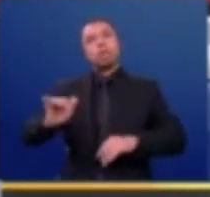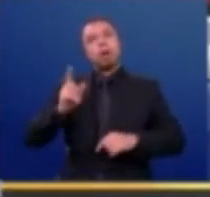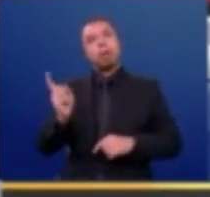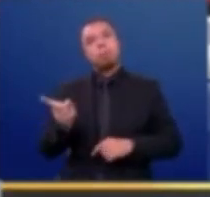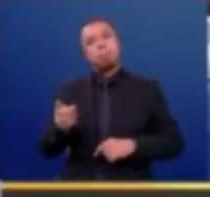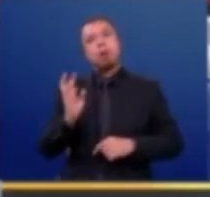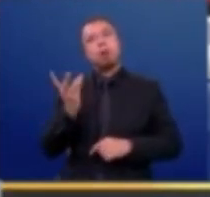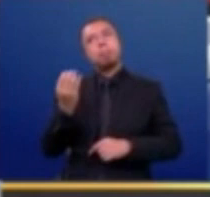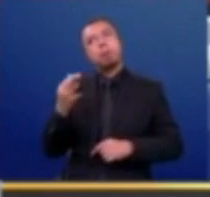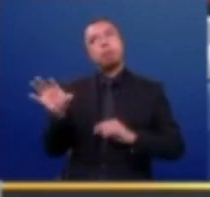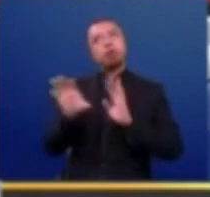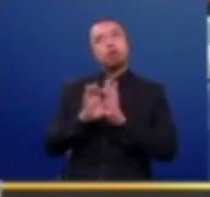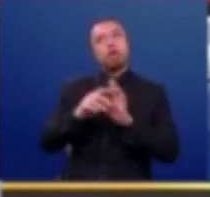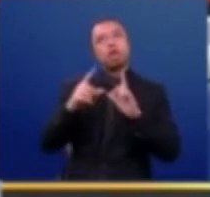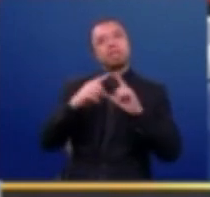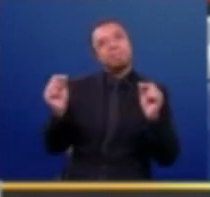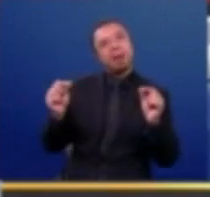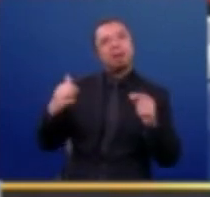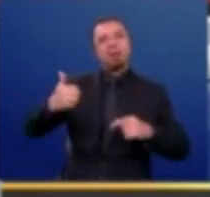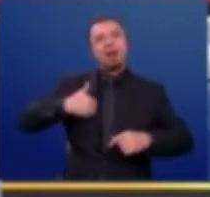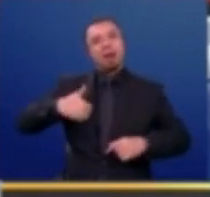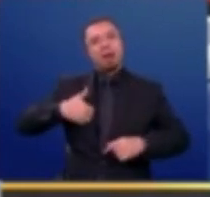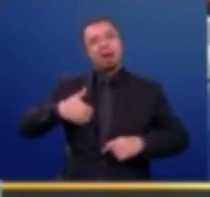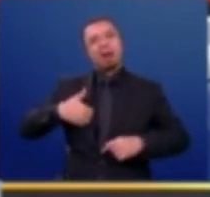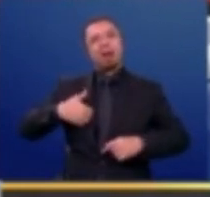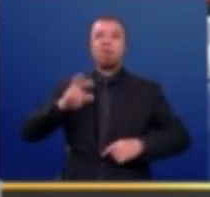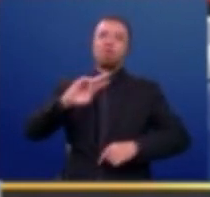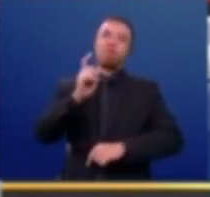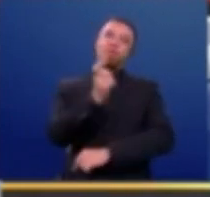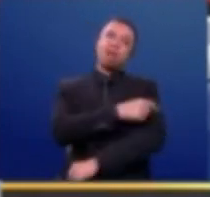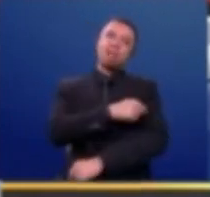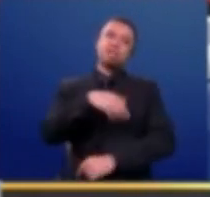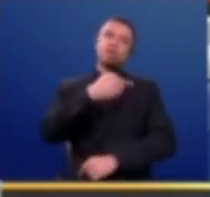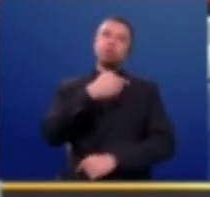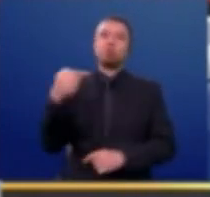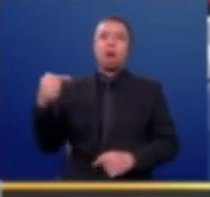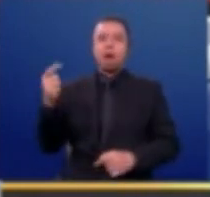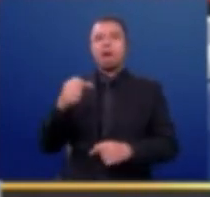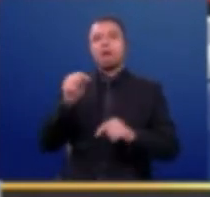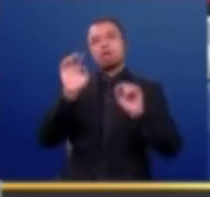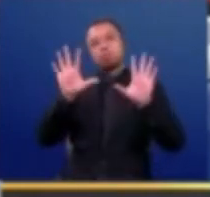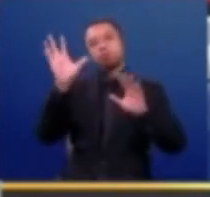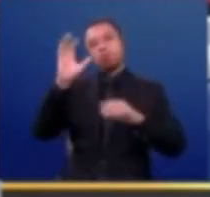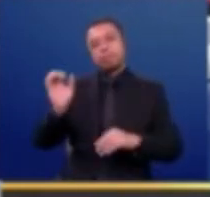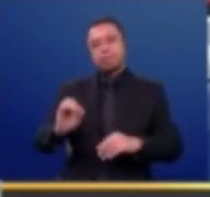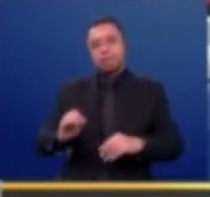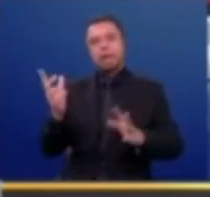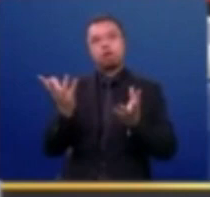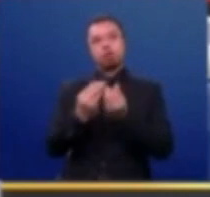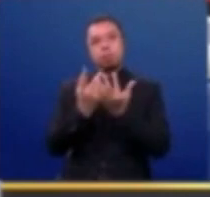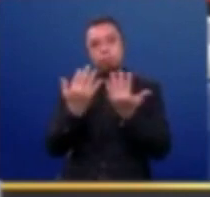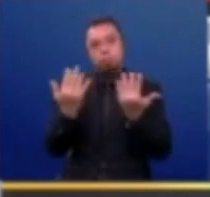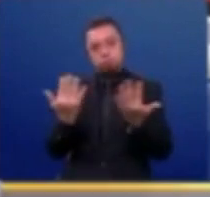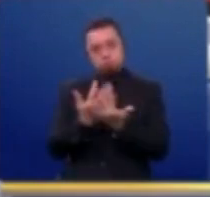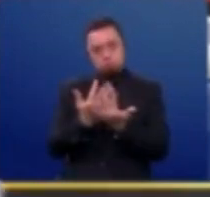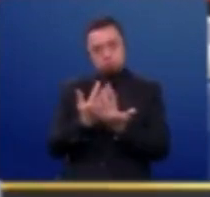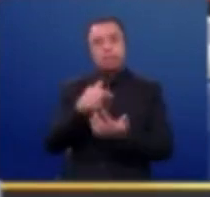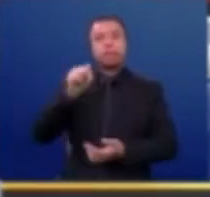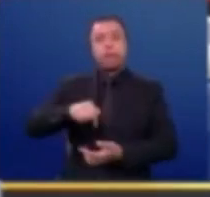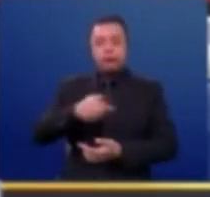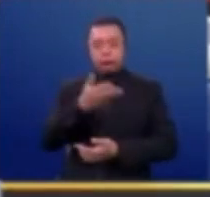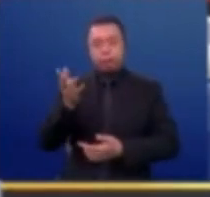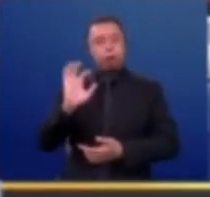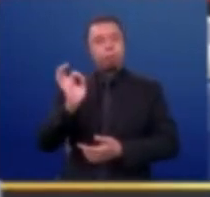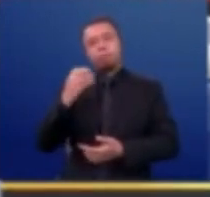beberapa misalnya Jepang dan Kanada yang tingkat vaksinasinya masih kurang dari 10% jumlah penduduk. Jadi tentunya mereka dalam posisi yang